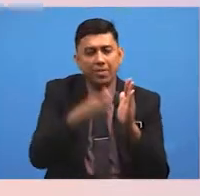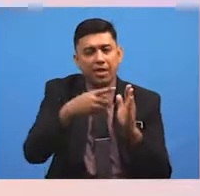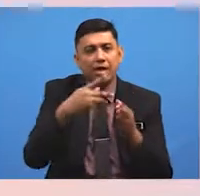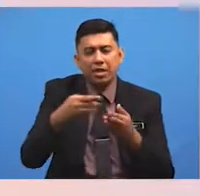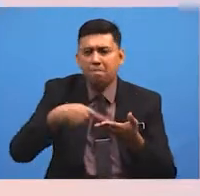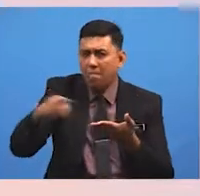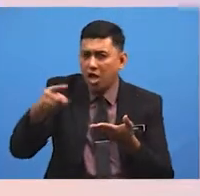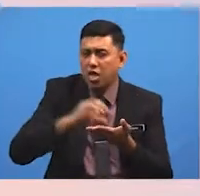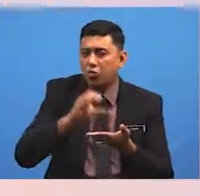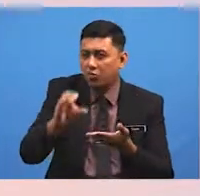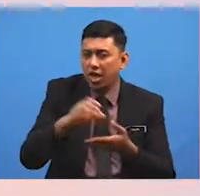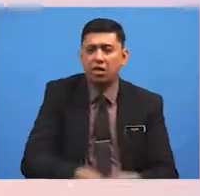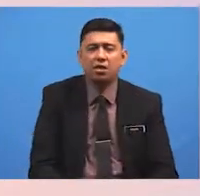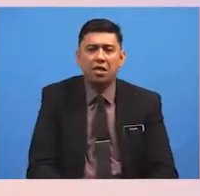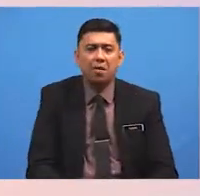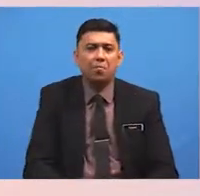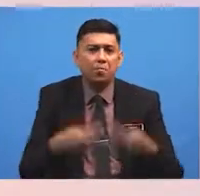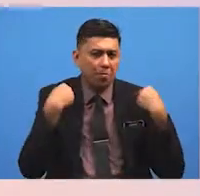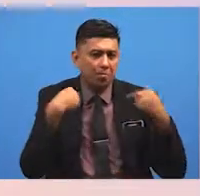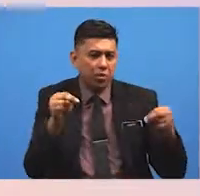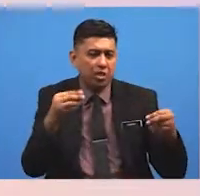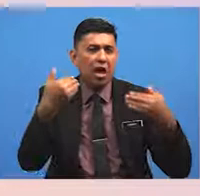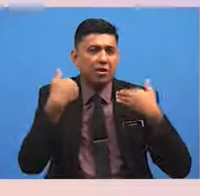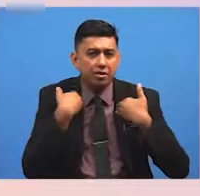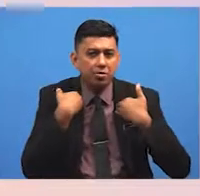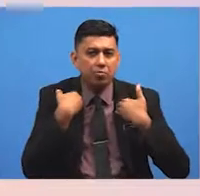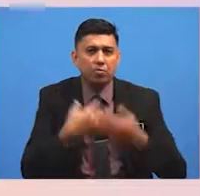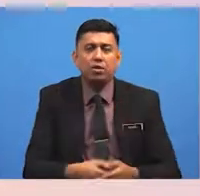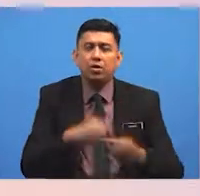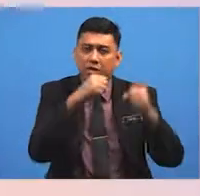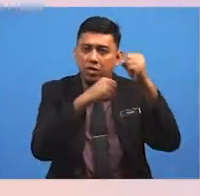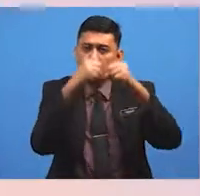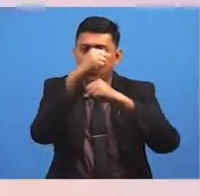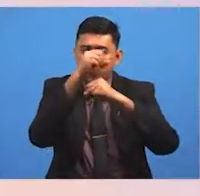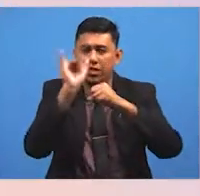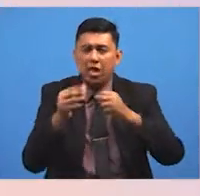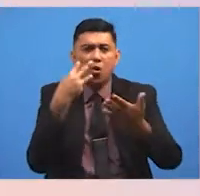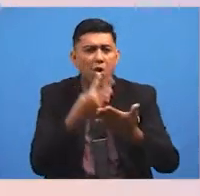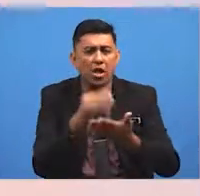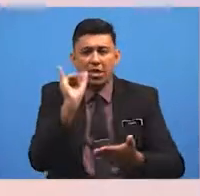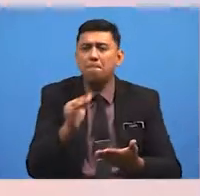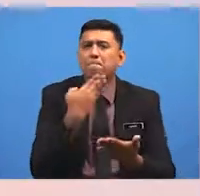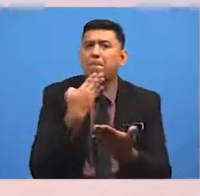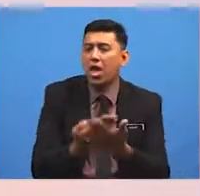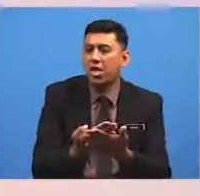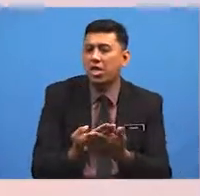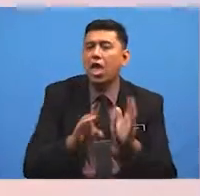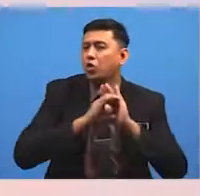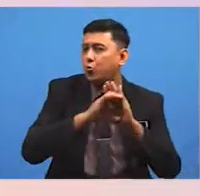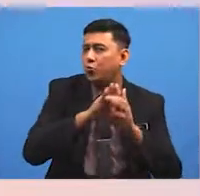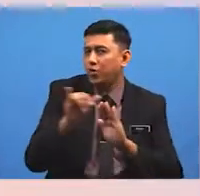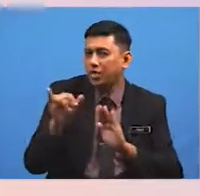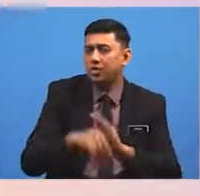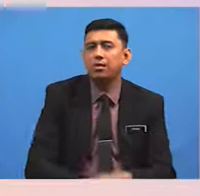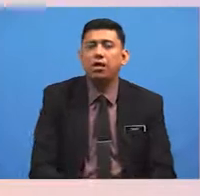ini menunjukkan penjagaan mempunyai struktur keuangan yang mantap contohnya